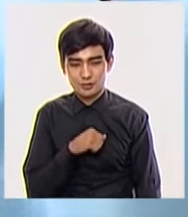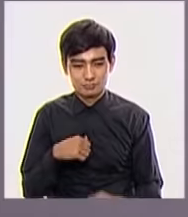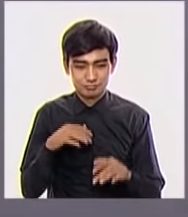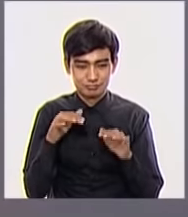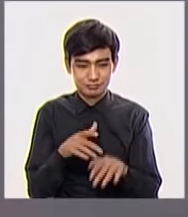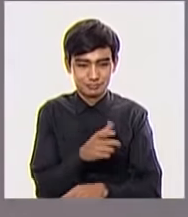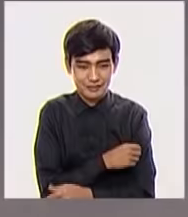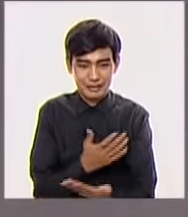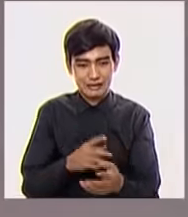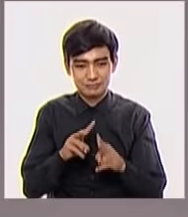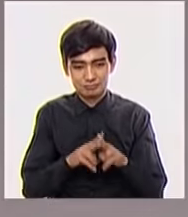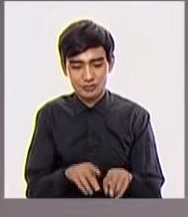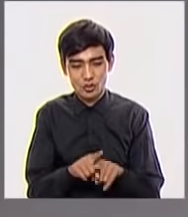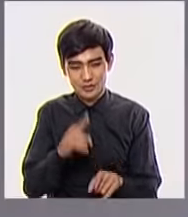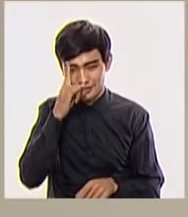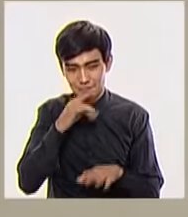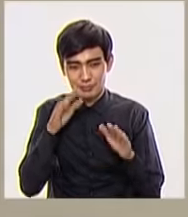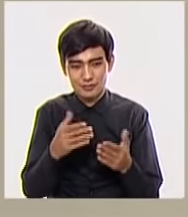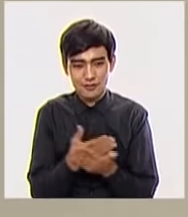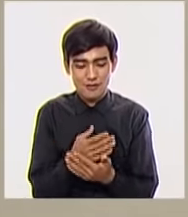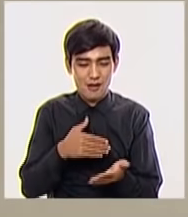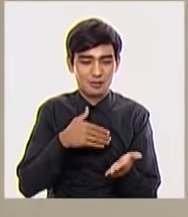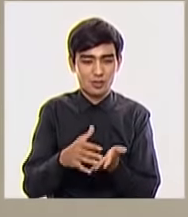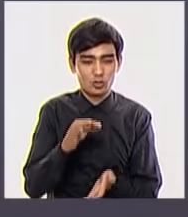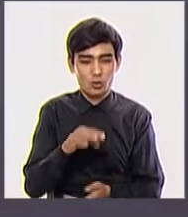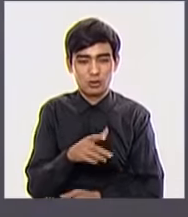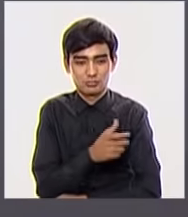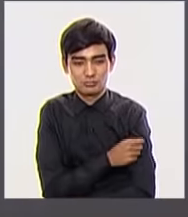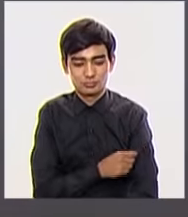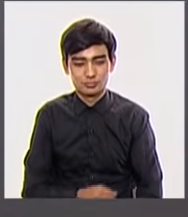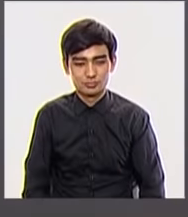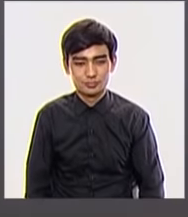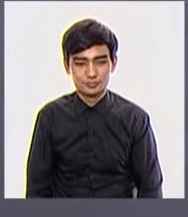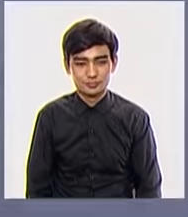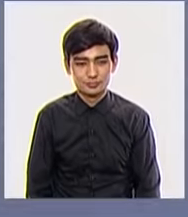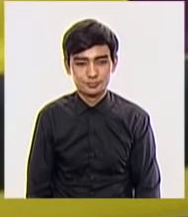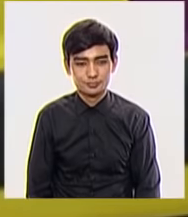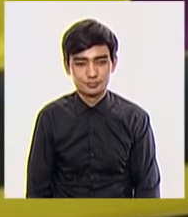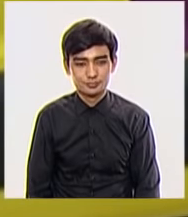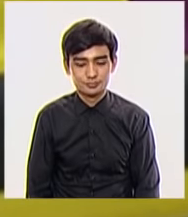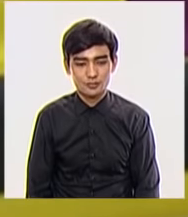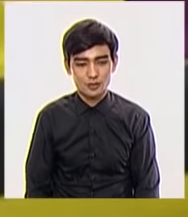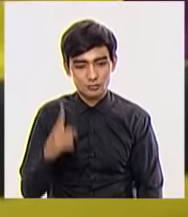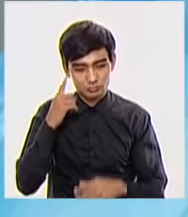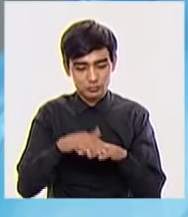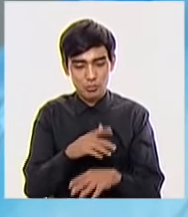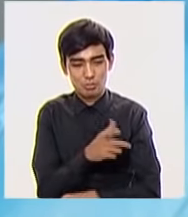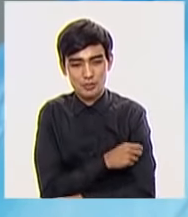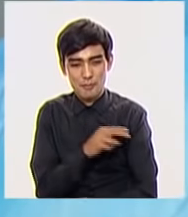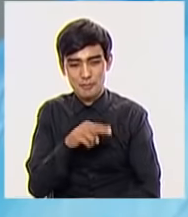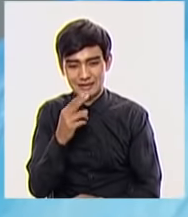Добровольно-принудительно? Чем аргументируют казахстанцы отказ от прививки от ковид? Вакцинация добровольная, это раз. Считают ли